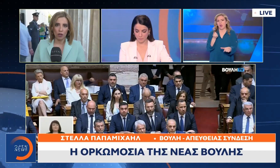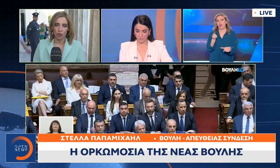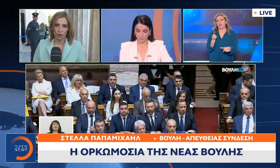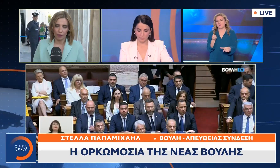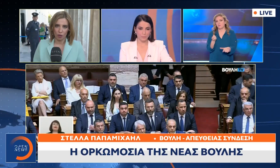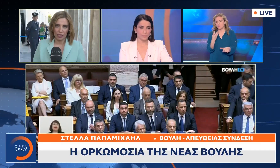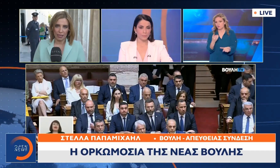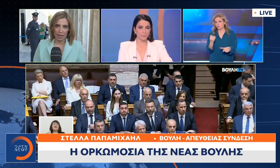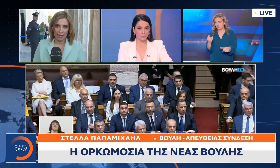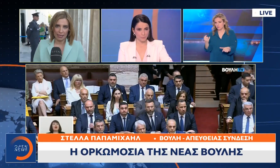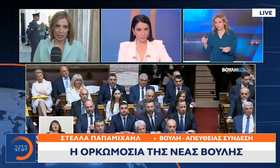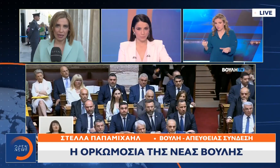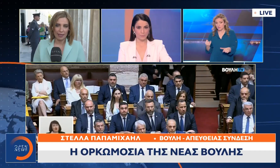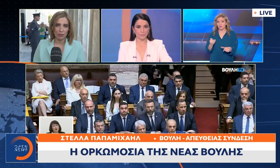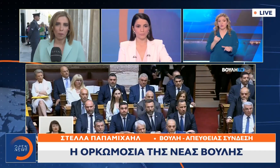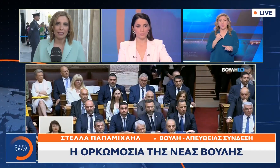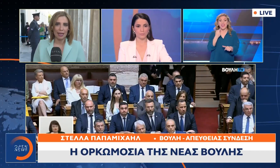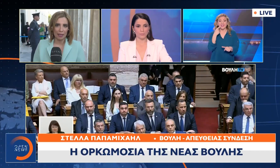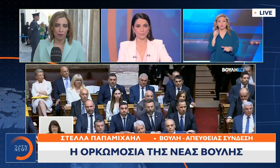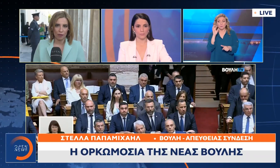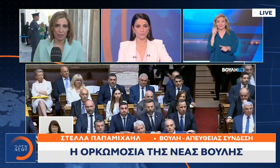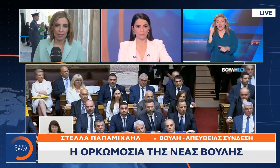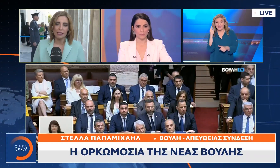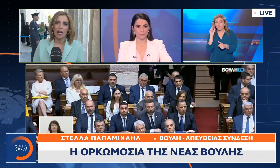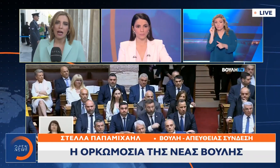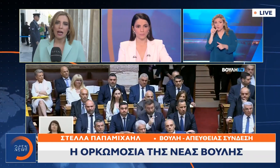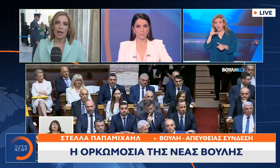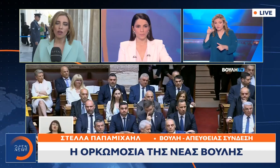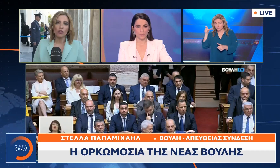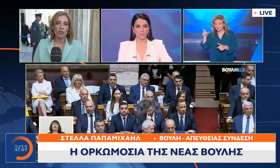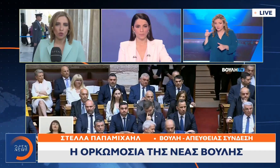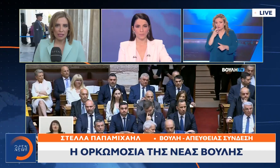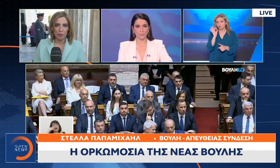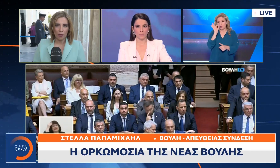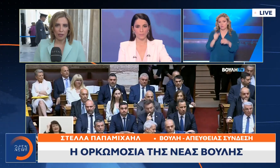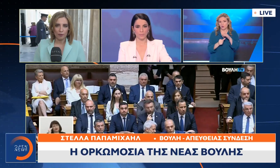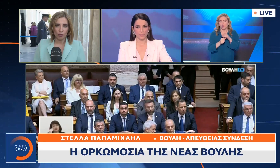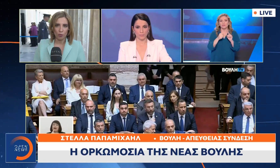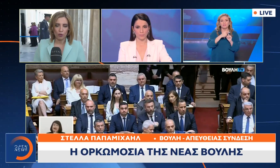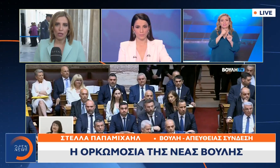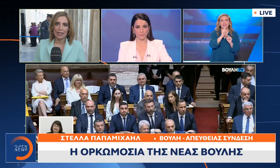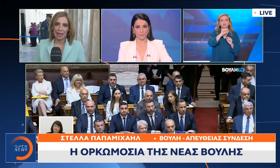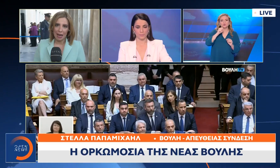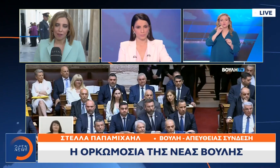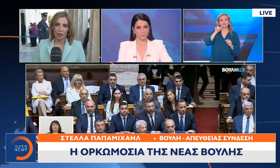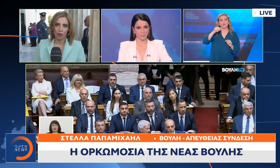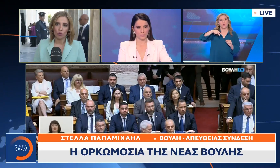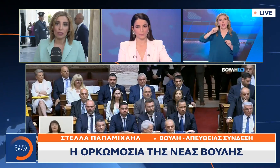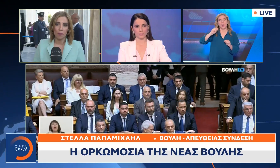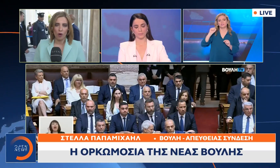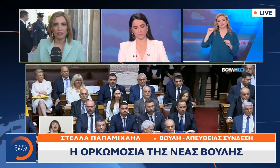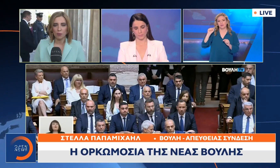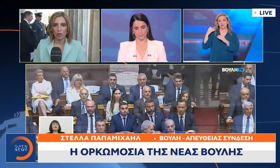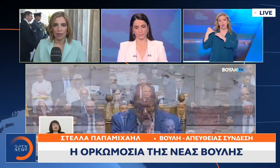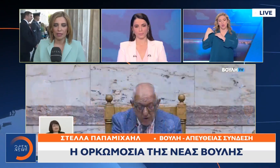των παρόντων βουλευτών για να εκλεγεί, δηλαδή 151 βουλευτές. Ο κύριος Στασούλας λοιπόν θα είναι αυτός ο οποίος θα αναλάβει εδώ